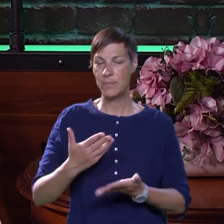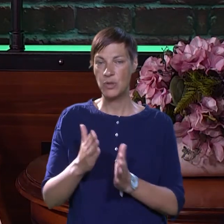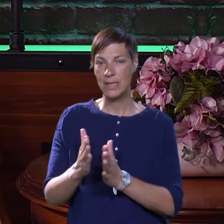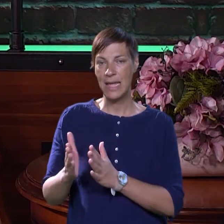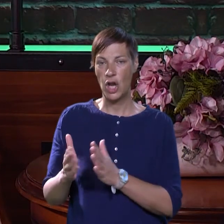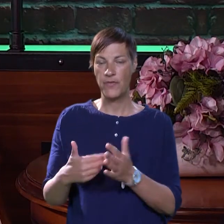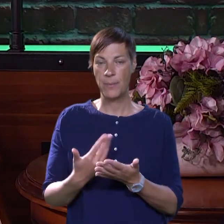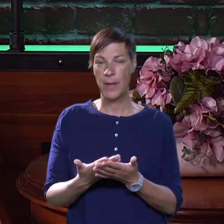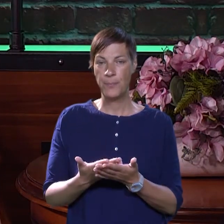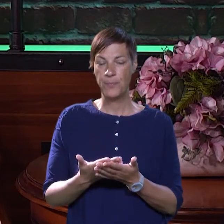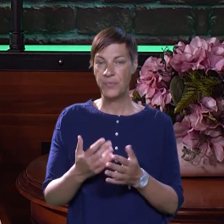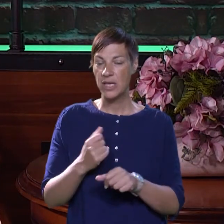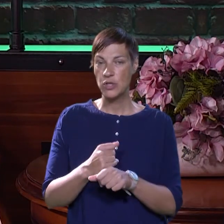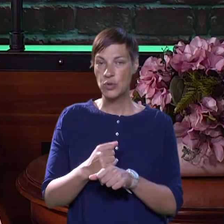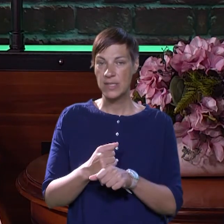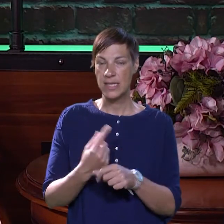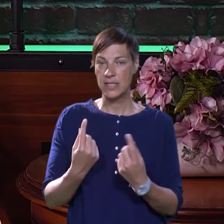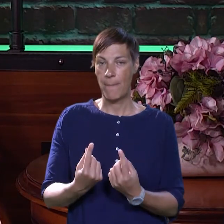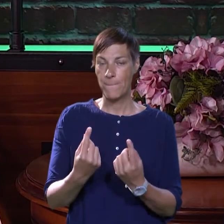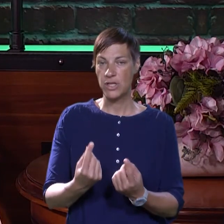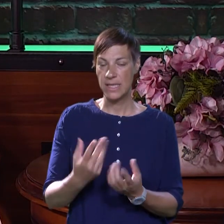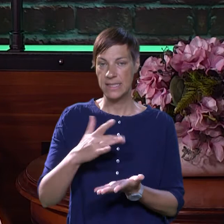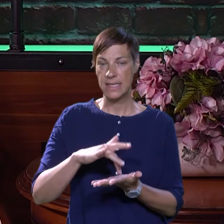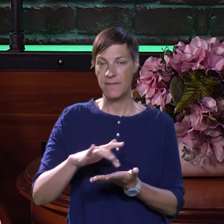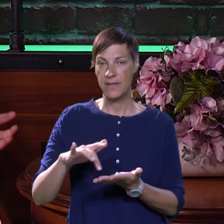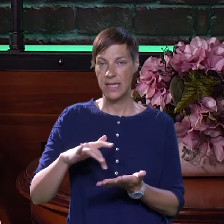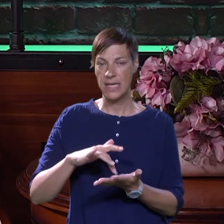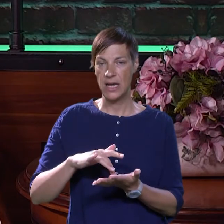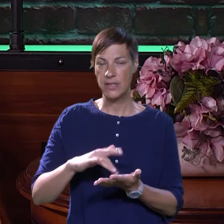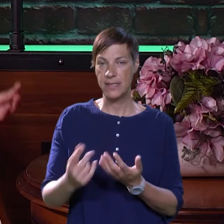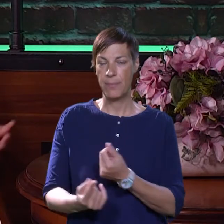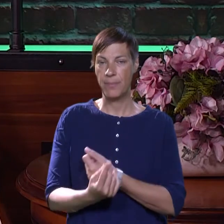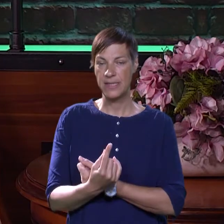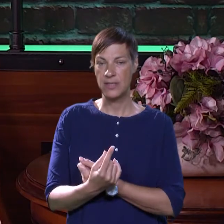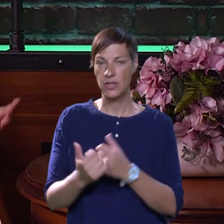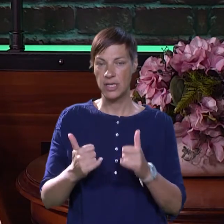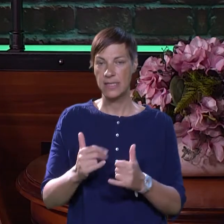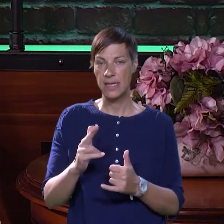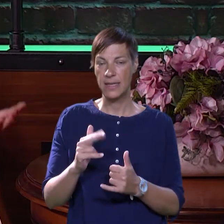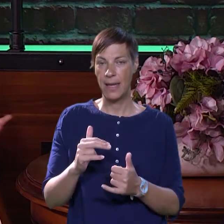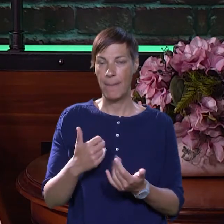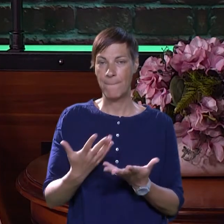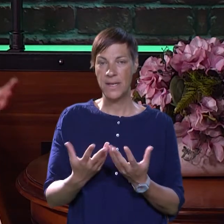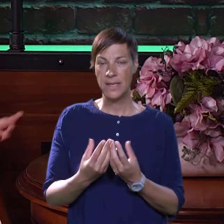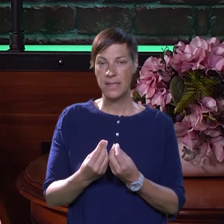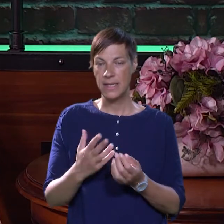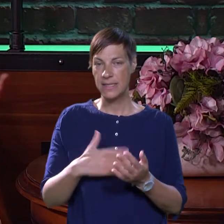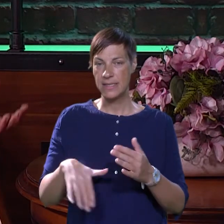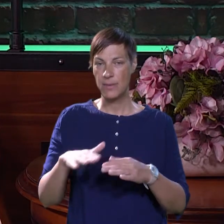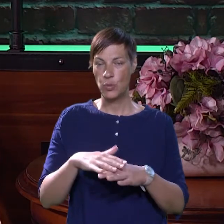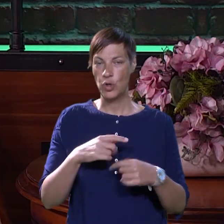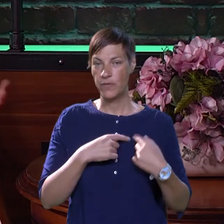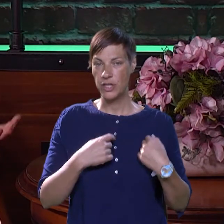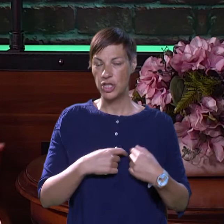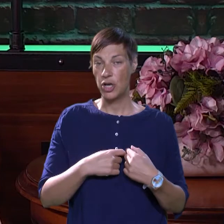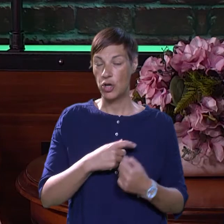nekim segmentima, su se razrađivale pozicije, definiralo se, pa se onda događa da sad imamo i fenomen da se puno više